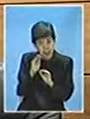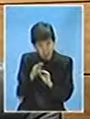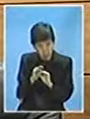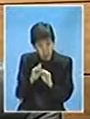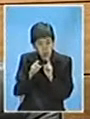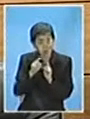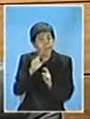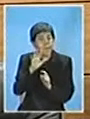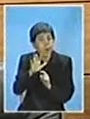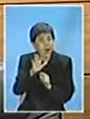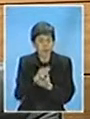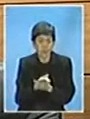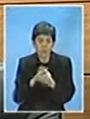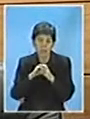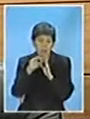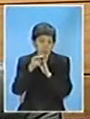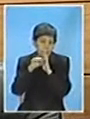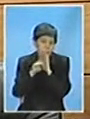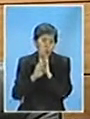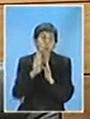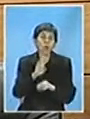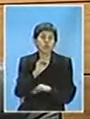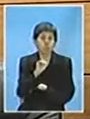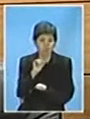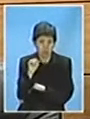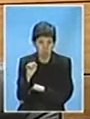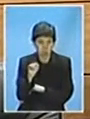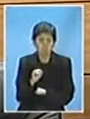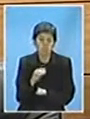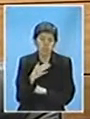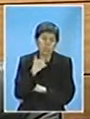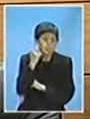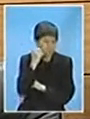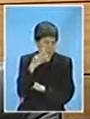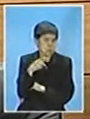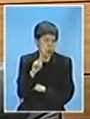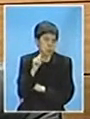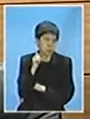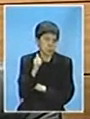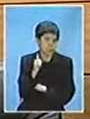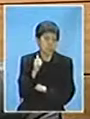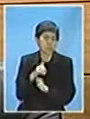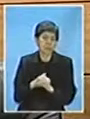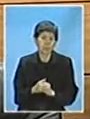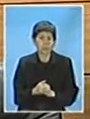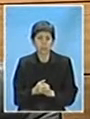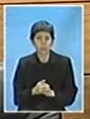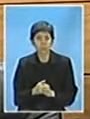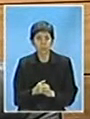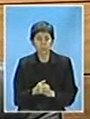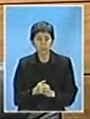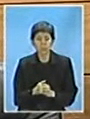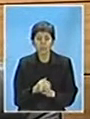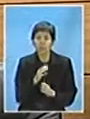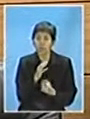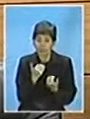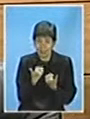งเล็บ5ที่อยู่ในร่างเดิมของสภาผู้แทนราษฎรแล้วจึงเห็นประโยชน์ตรงนี้ครับแต่สำหรับ